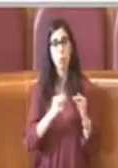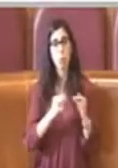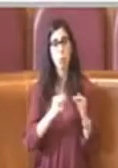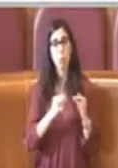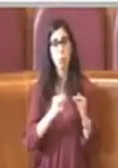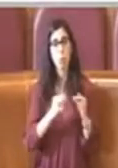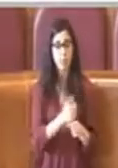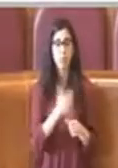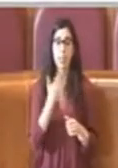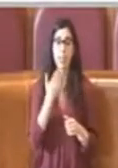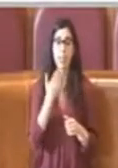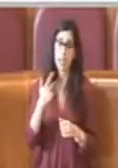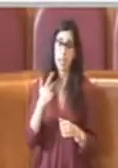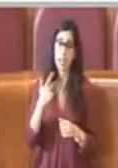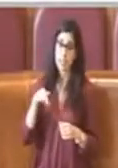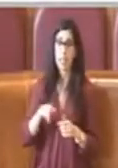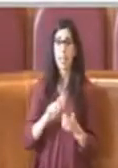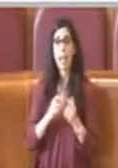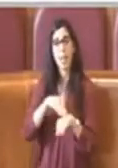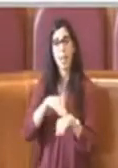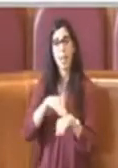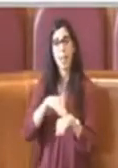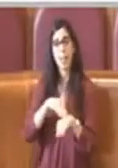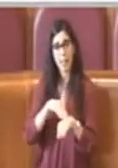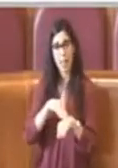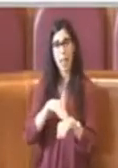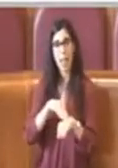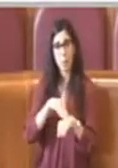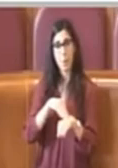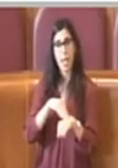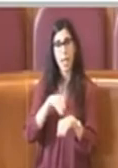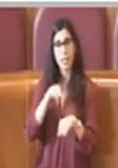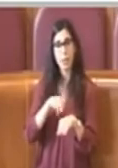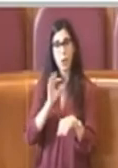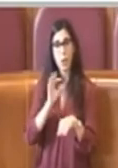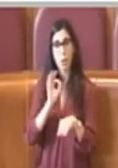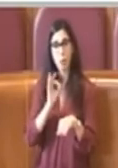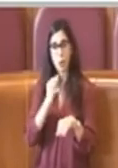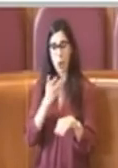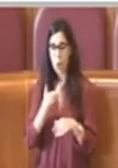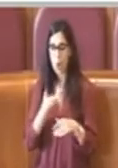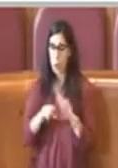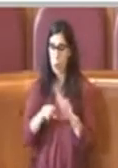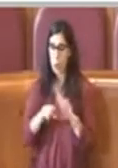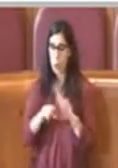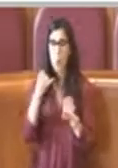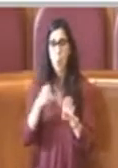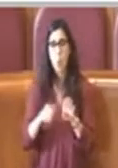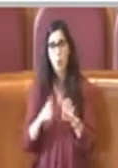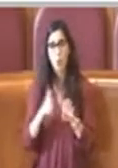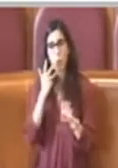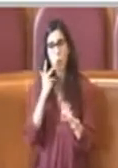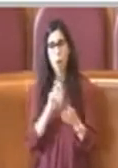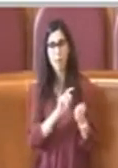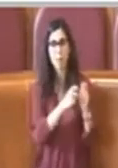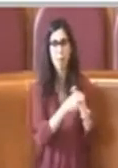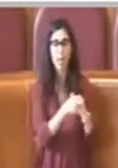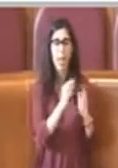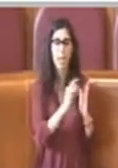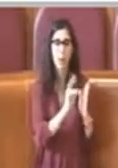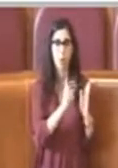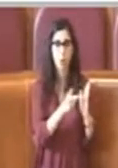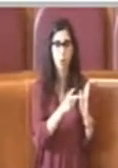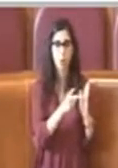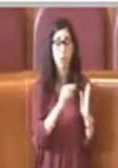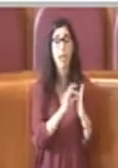Presidente, questo emendamento conclude il ciclo degli emendamenti che vanno a rimodulare l'articolo 12. L'articolo 12 è un articolo